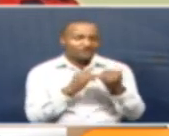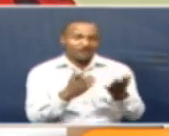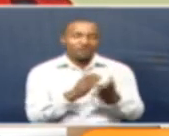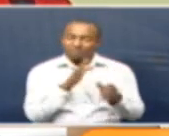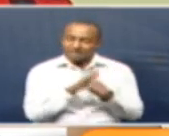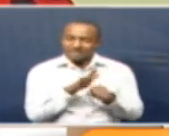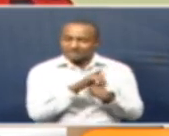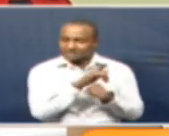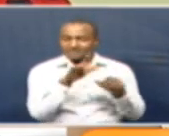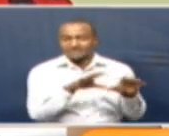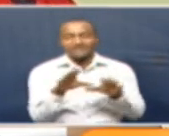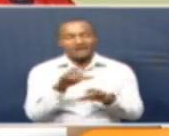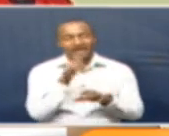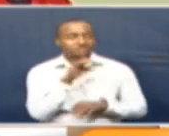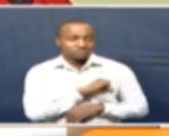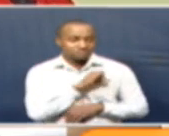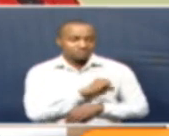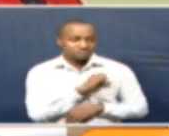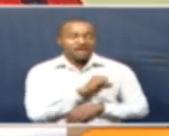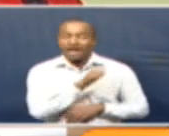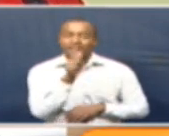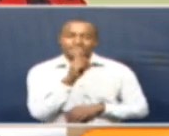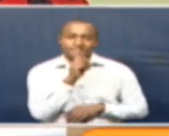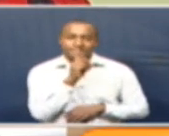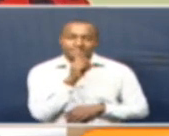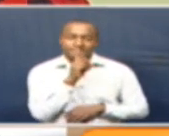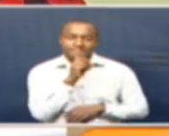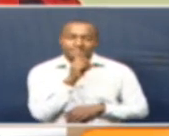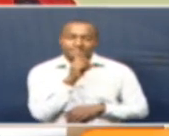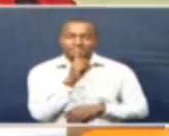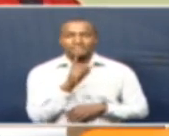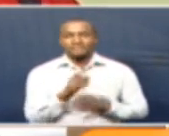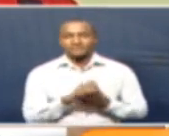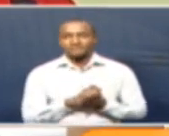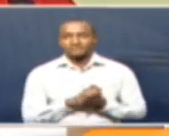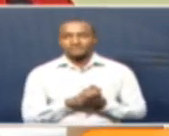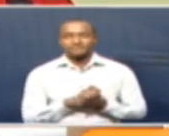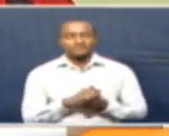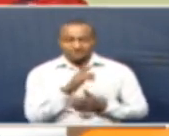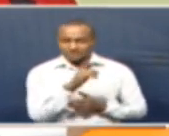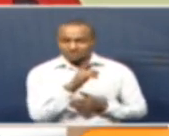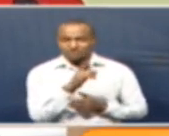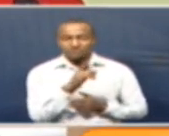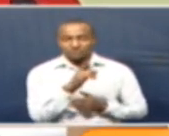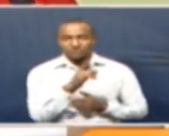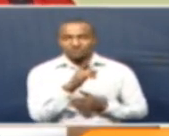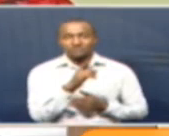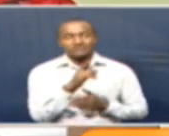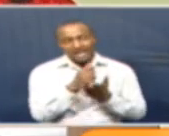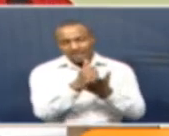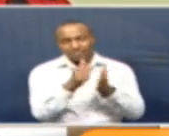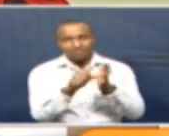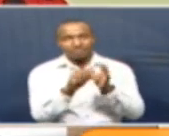wengi wanapata shida, wengine wanavumilia, hawawezi kusema. Tuwazungumzie hao wageni wasiojulikana. Watu husaidiana,